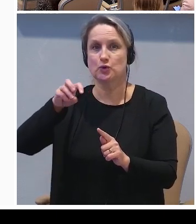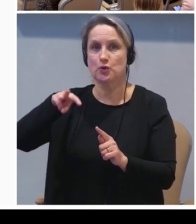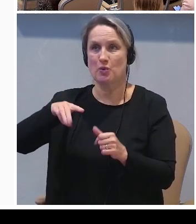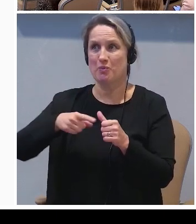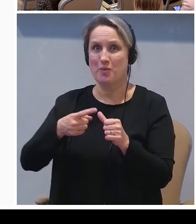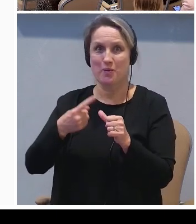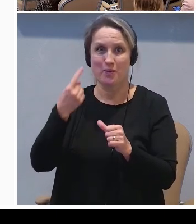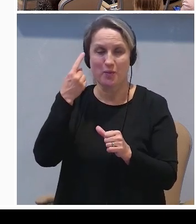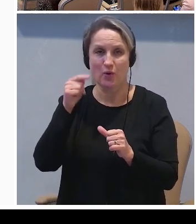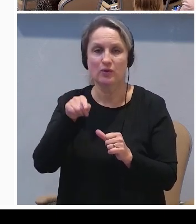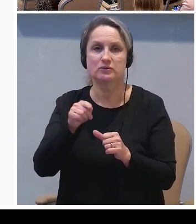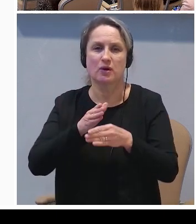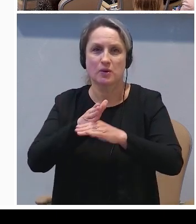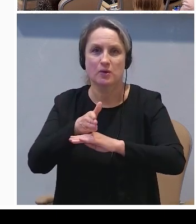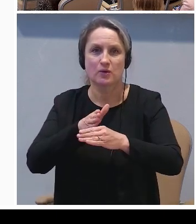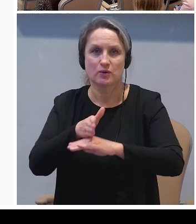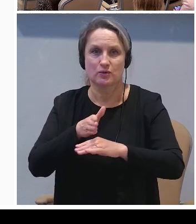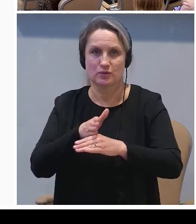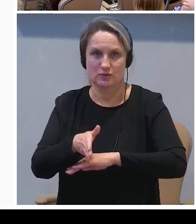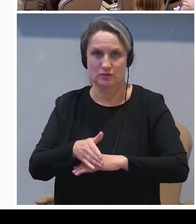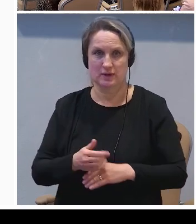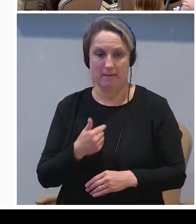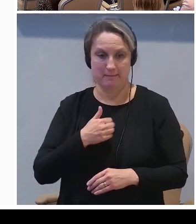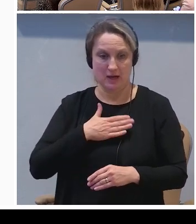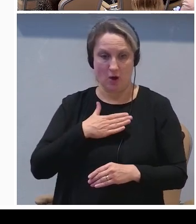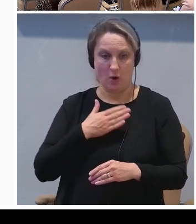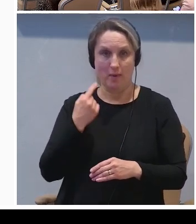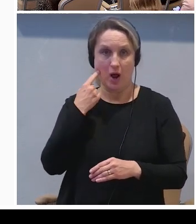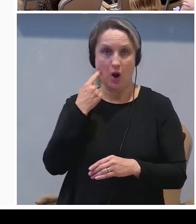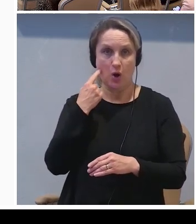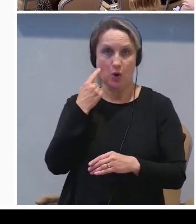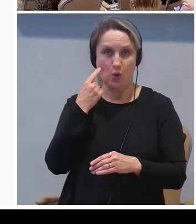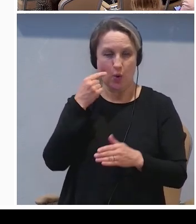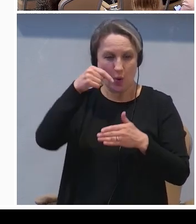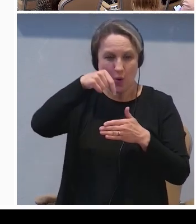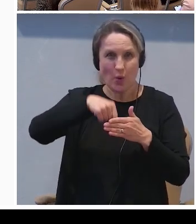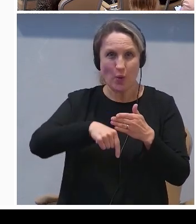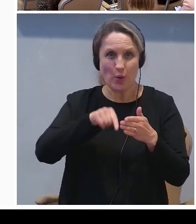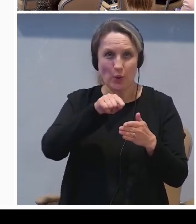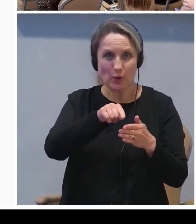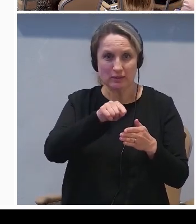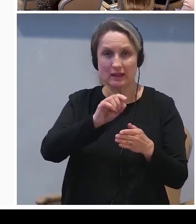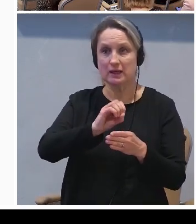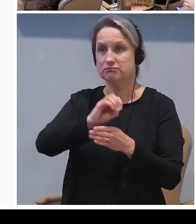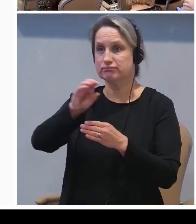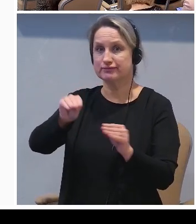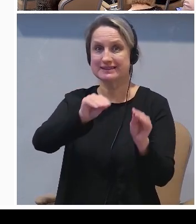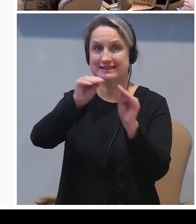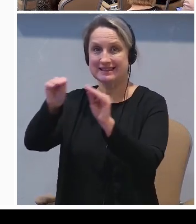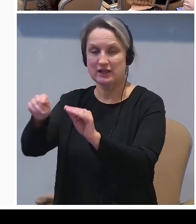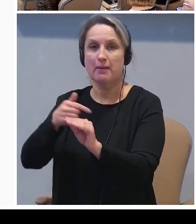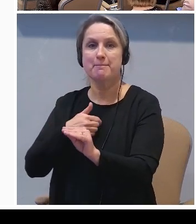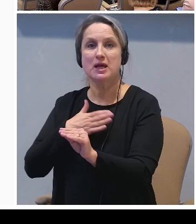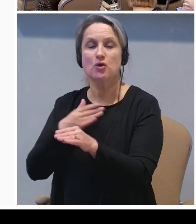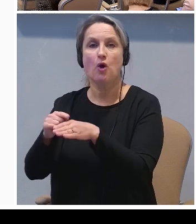Kui ma sulle endale oma lüüdi siirdan, siis toodavad minu vererakud ensüüme,